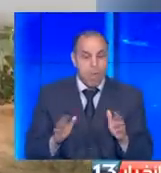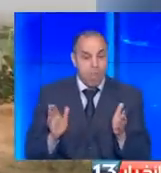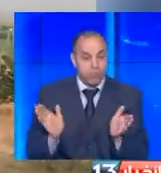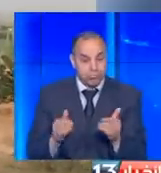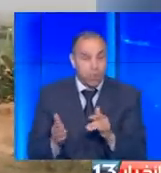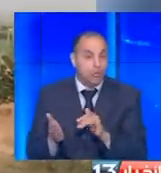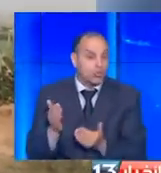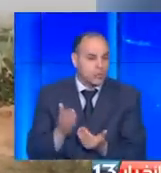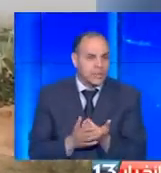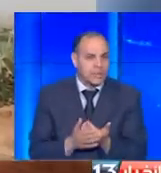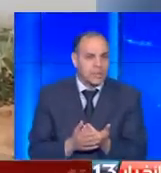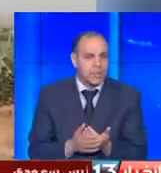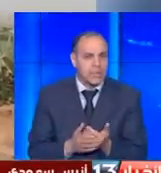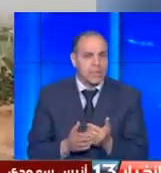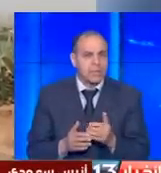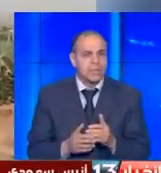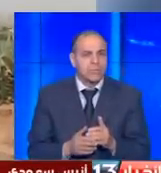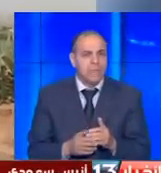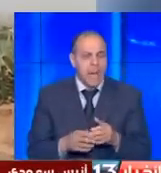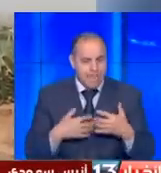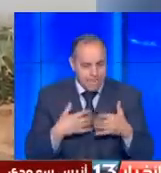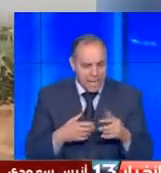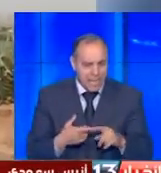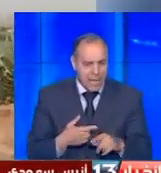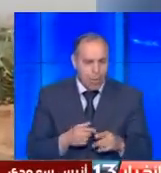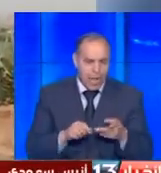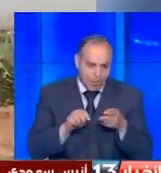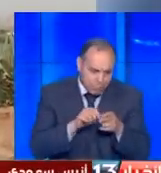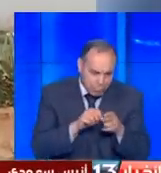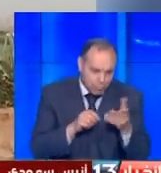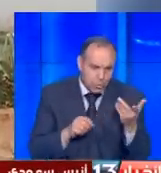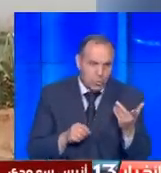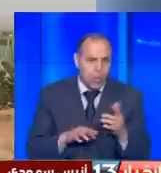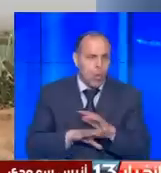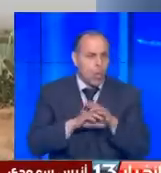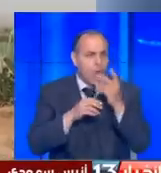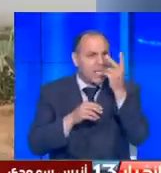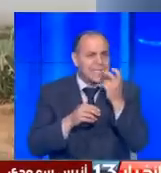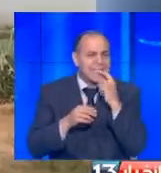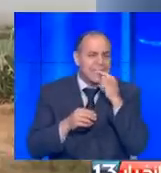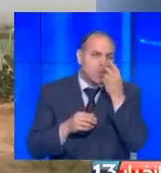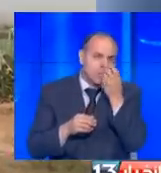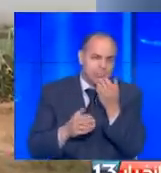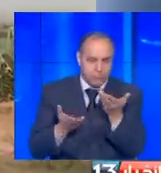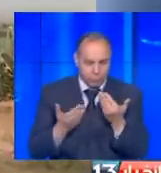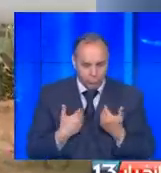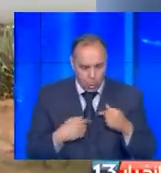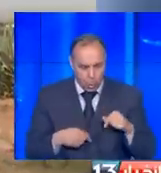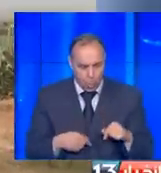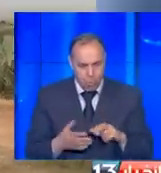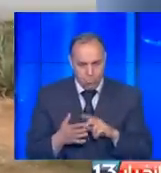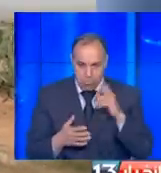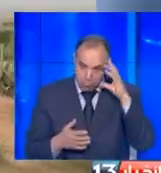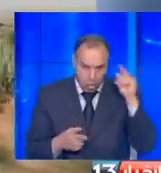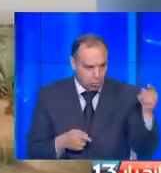جاء معناتها فيما يخص المكننة أو زبيرة وجنيان الزيتون، تسلموا الماتريال جو اليوم الفنيين